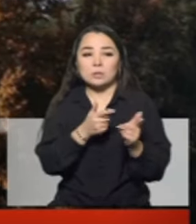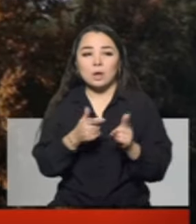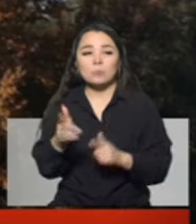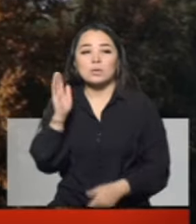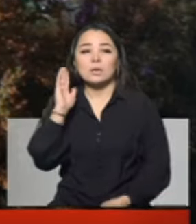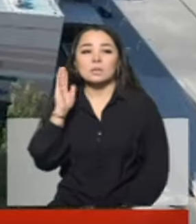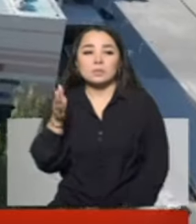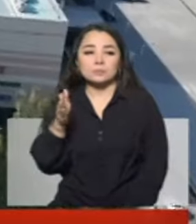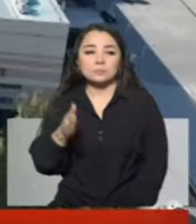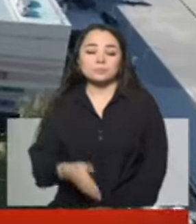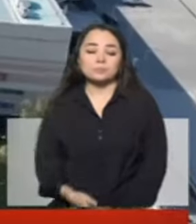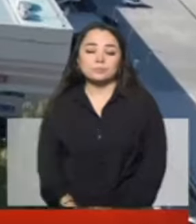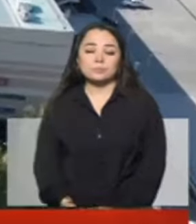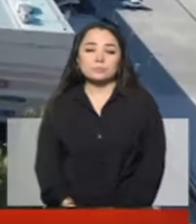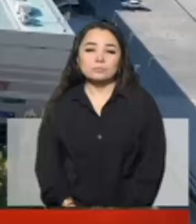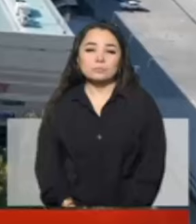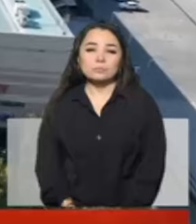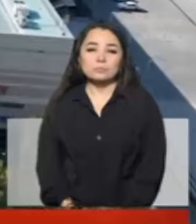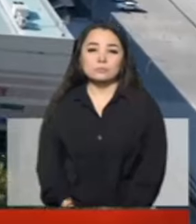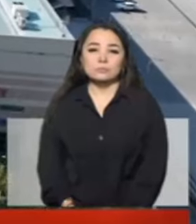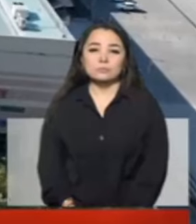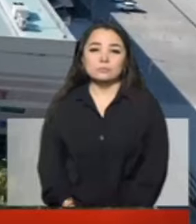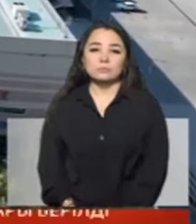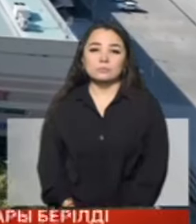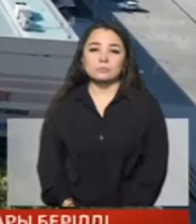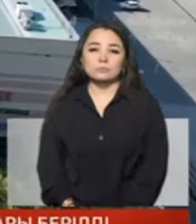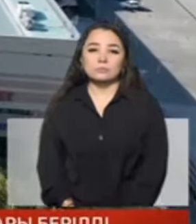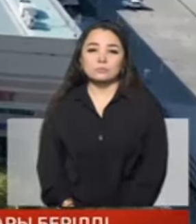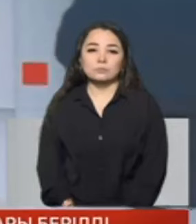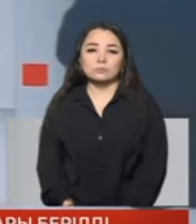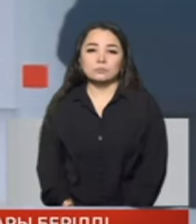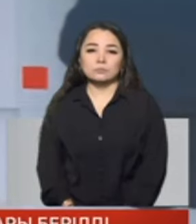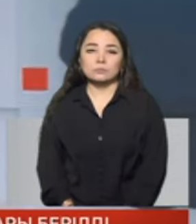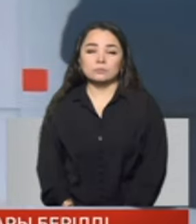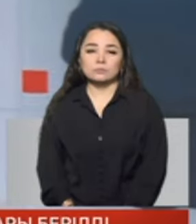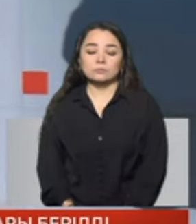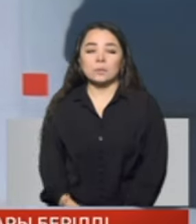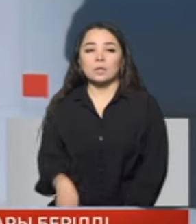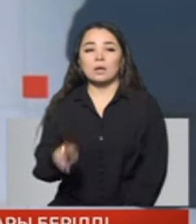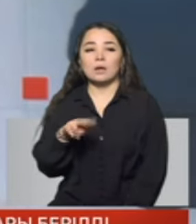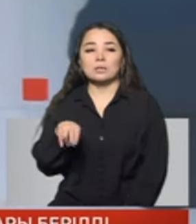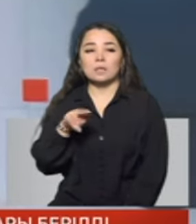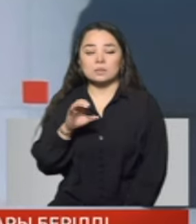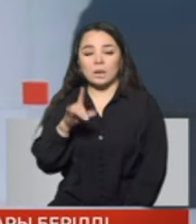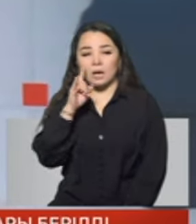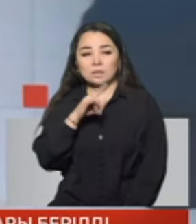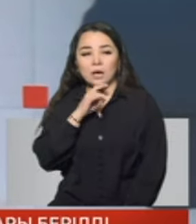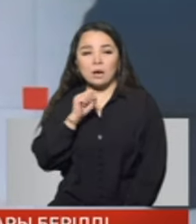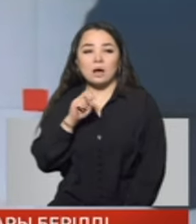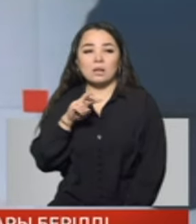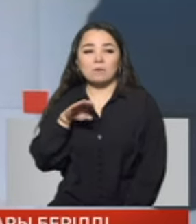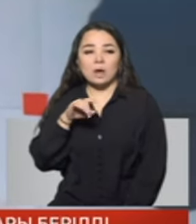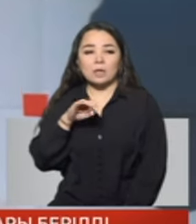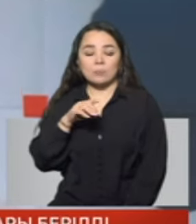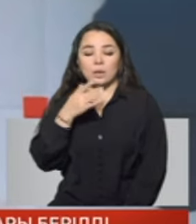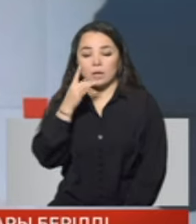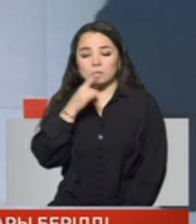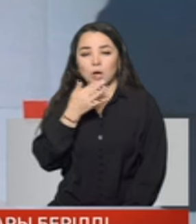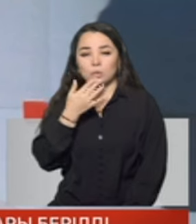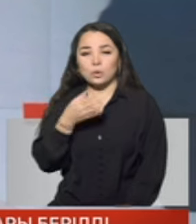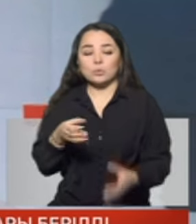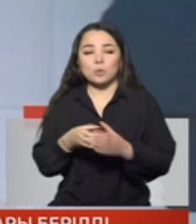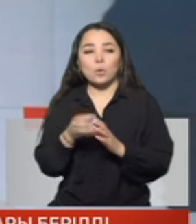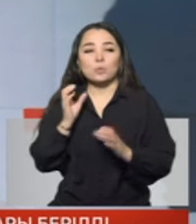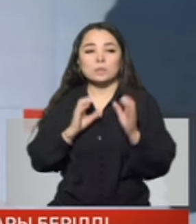Ғани Қалмаханов, Нұрлан Нұрбек, Қазақстан ұлттық телеарнасы, Шымкент. Яндекс Қазақстан Әл-Фараби атындағы Қазақ ұлттық